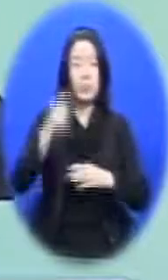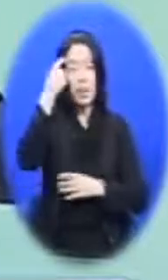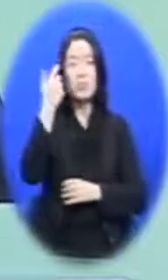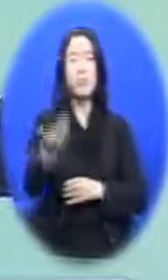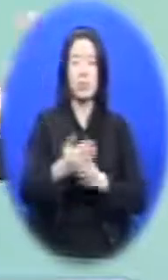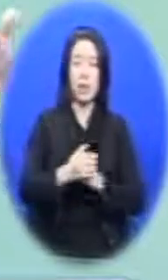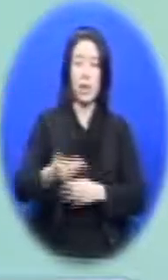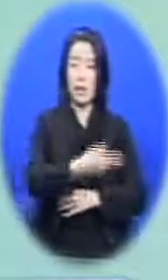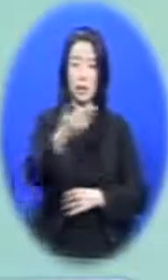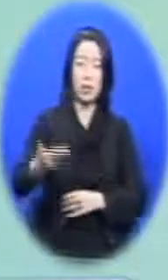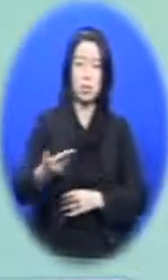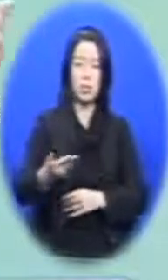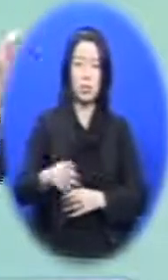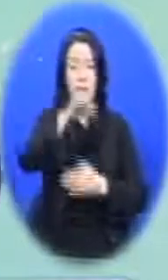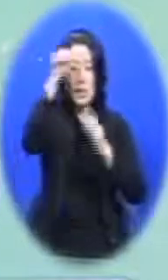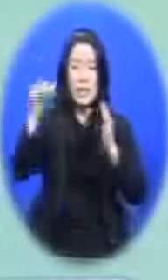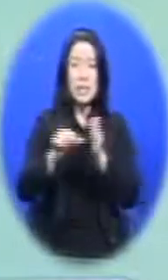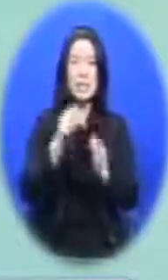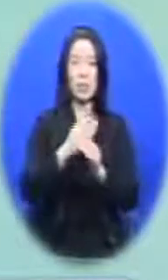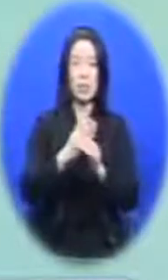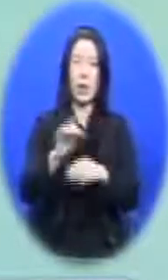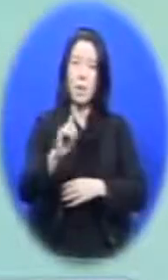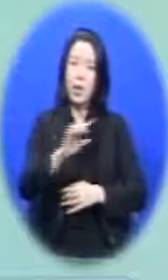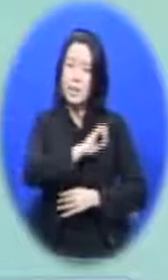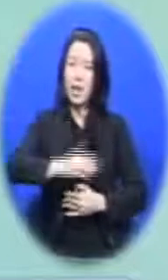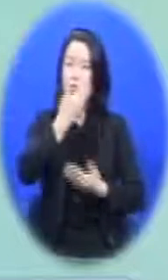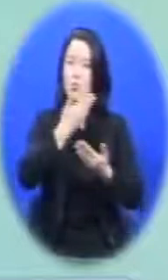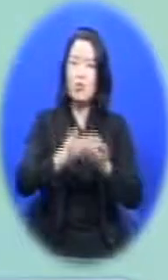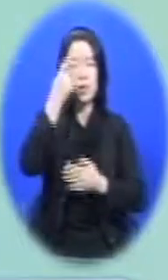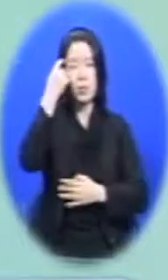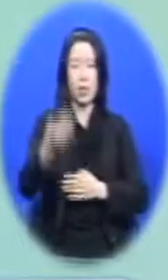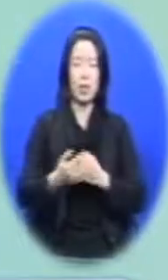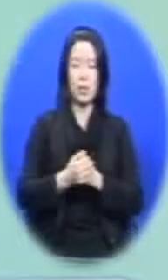묻습니다. 여러분, 여러분의 인생 가운데 뭐가 가장 중요하세요?